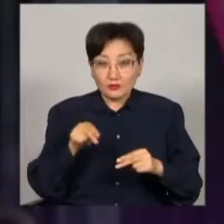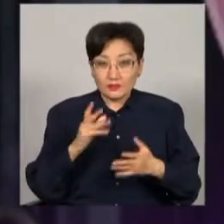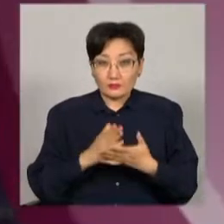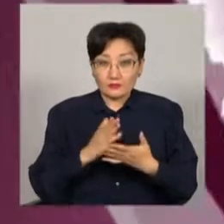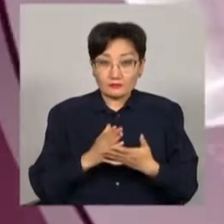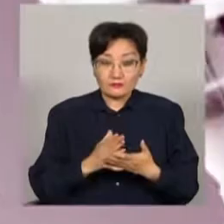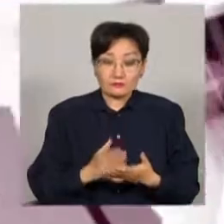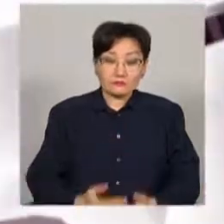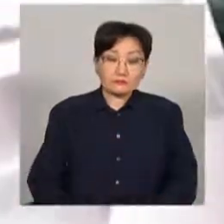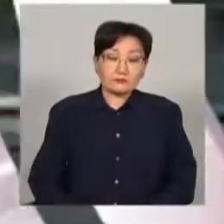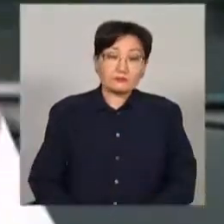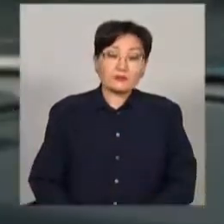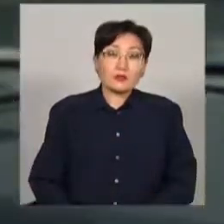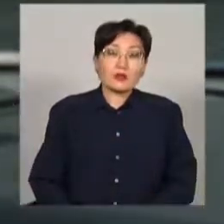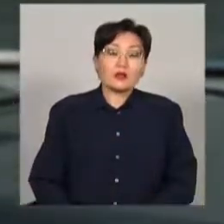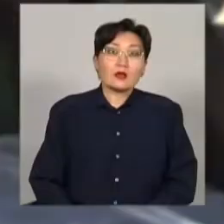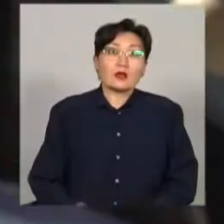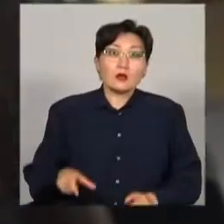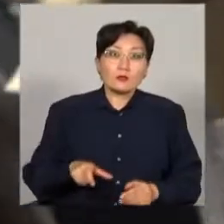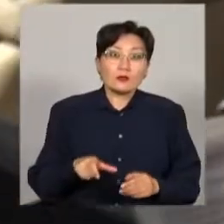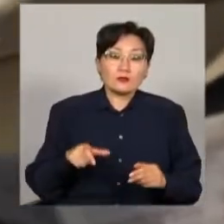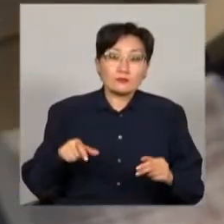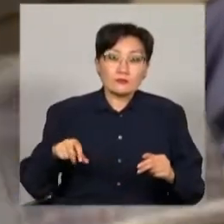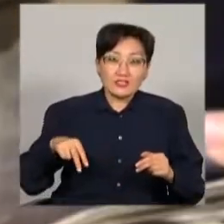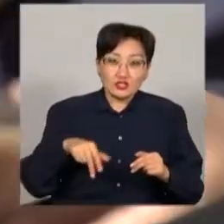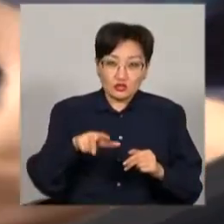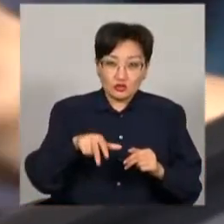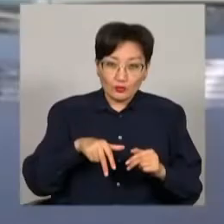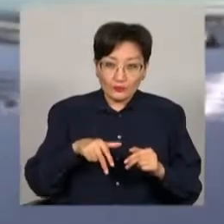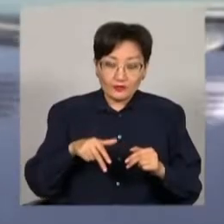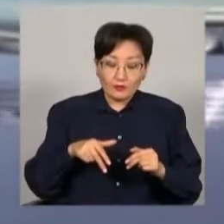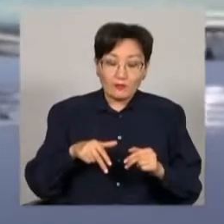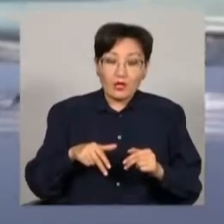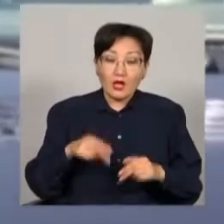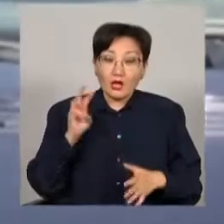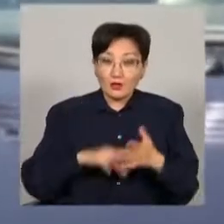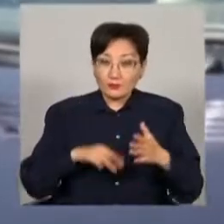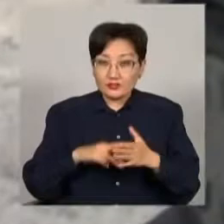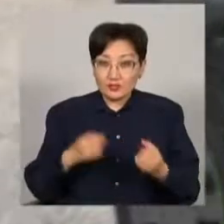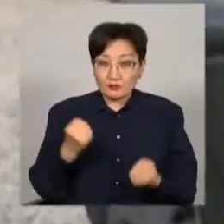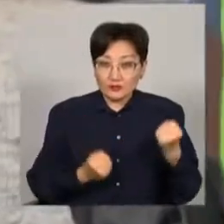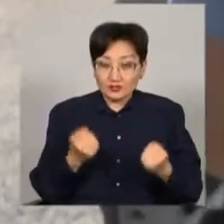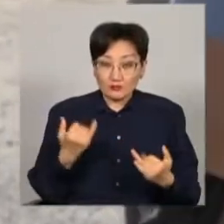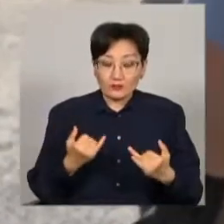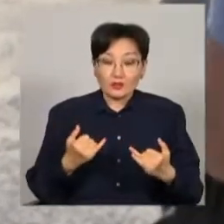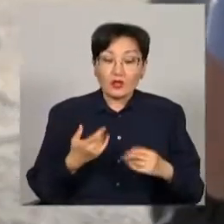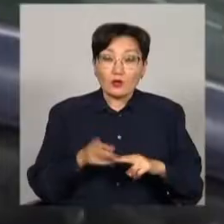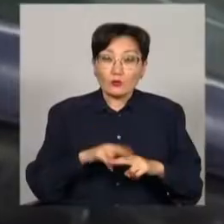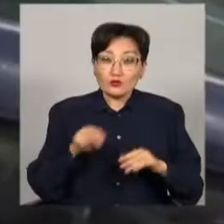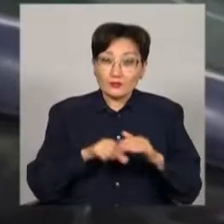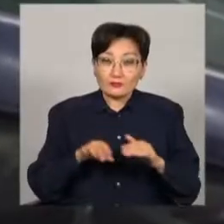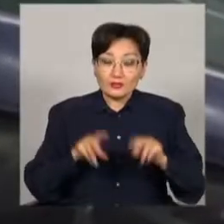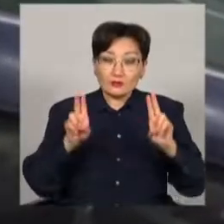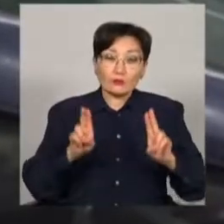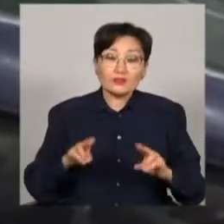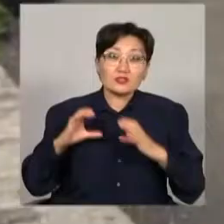tanıldı. Jolaqtı kesse ayıppul avtobus yoluna tüsüp alatın kölük jürgüzüşleri eskere bermeytin ereje.